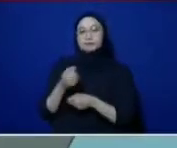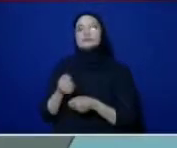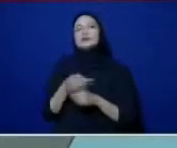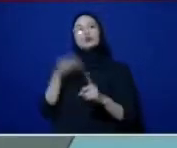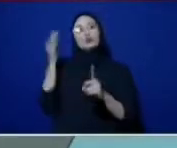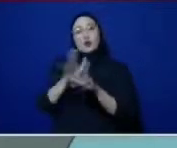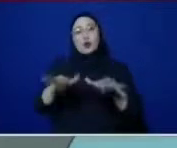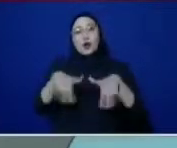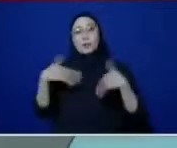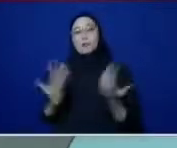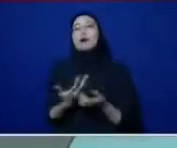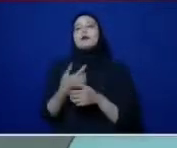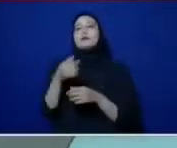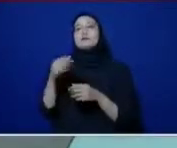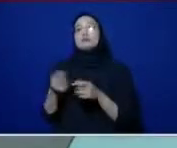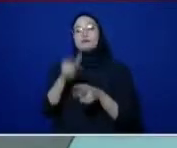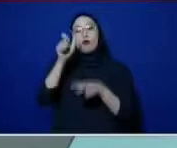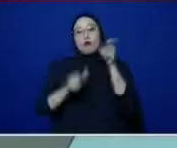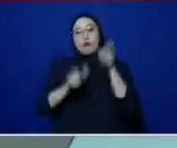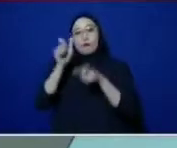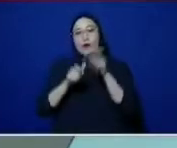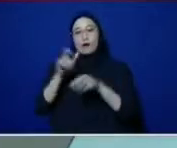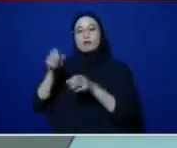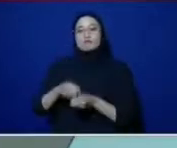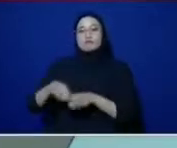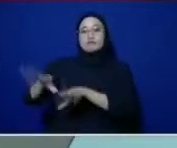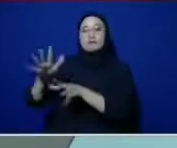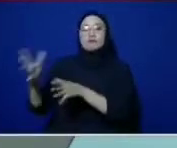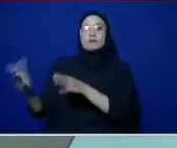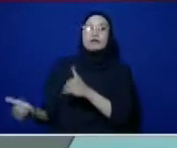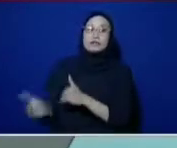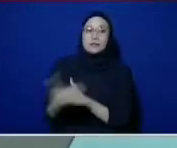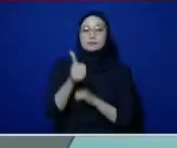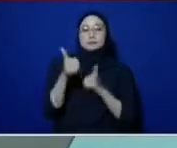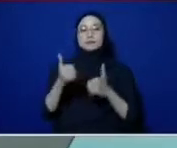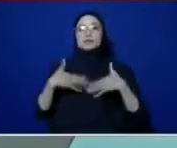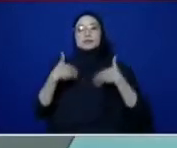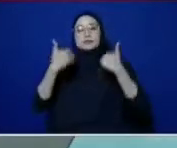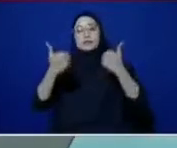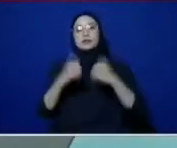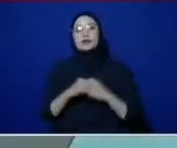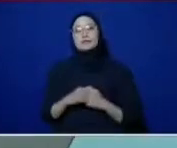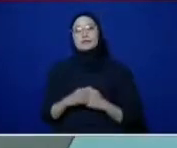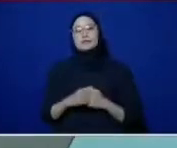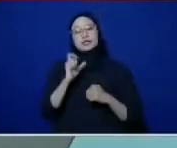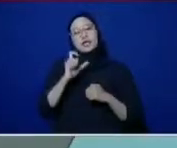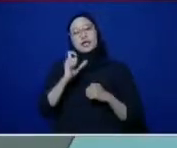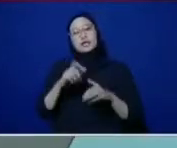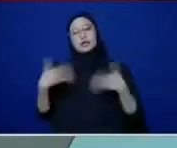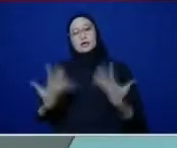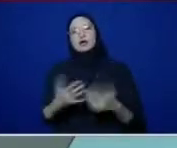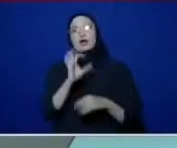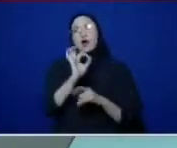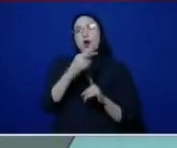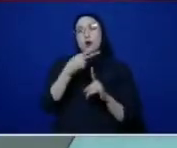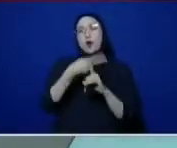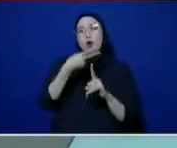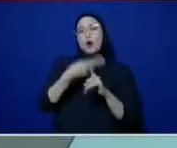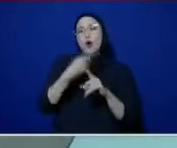ikan, kita juga memiliki yang sangat banyak, yaitu offshore. Saya kira sekarang ini